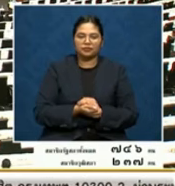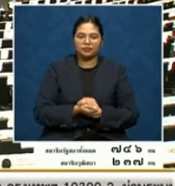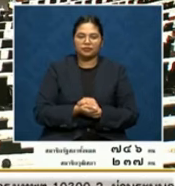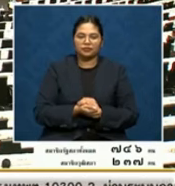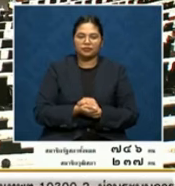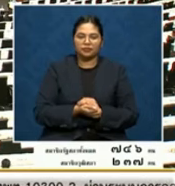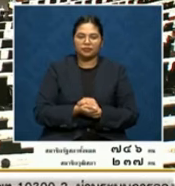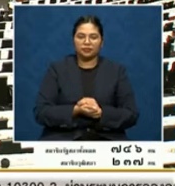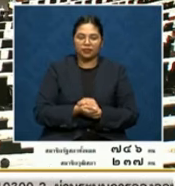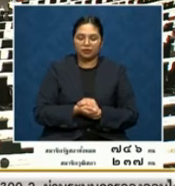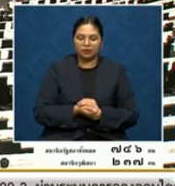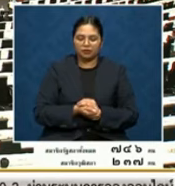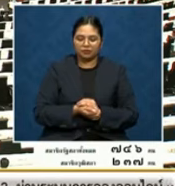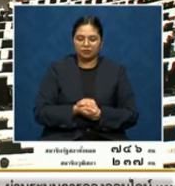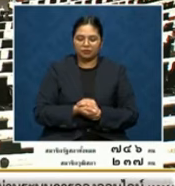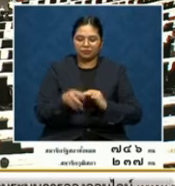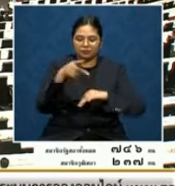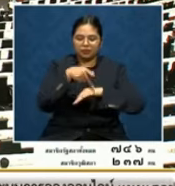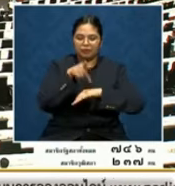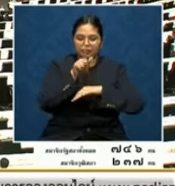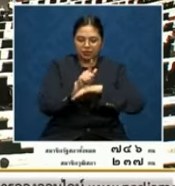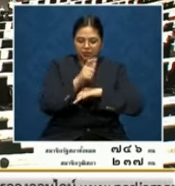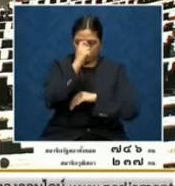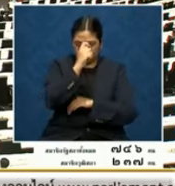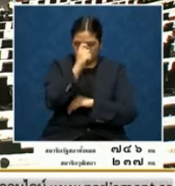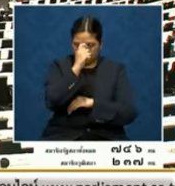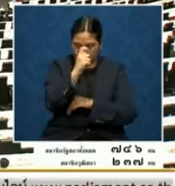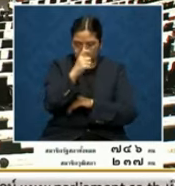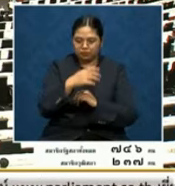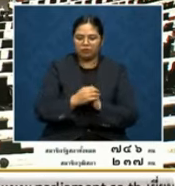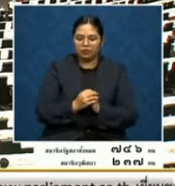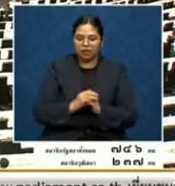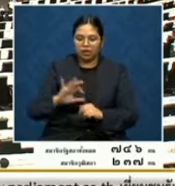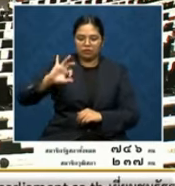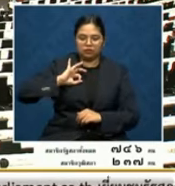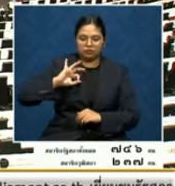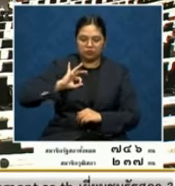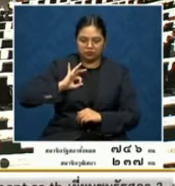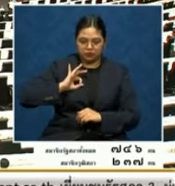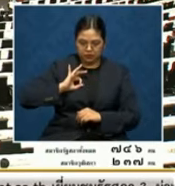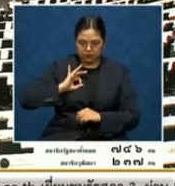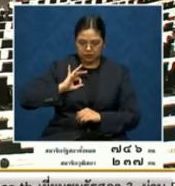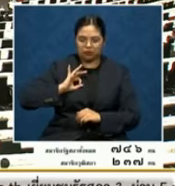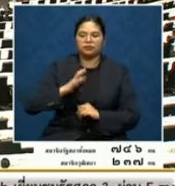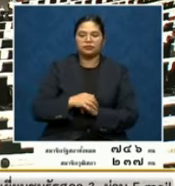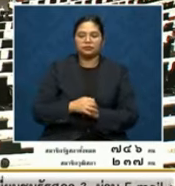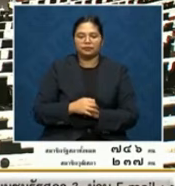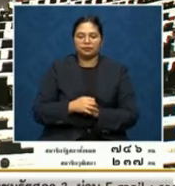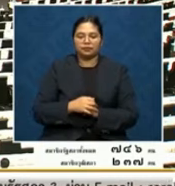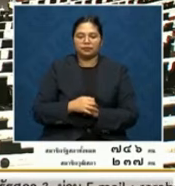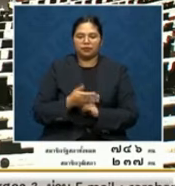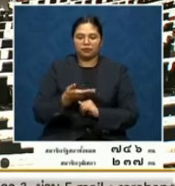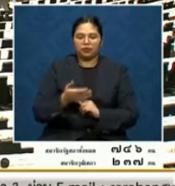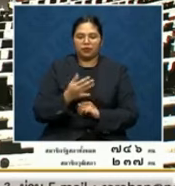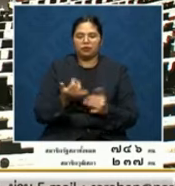กราบเรียนท่านประธานที่เคารพผ่านไปยังสมาชิกผู้ทรงเกียรติเรื่องปัญหายาเสพ